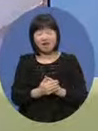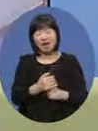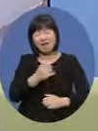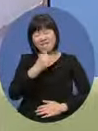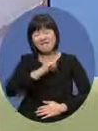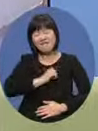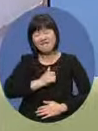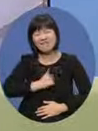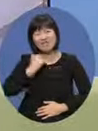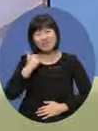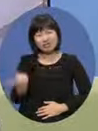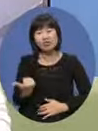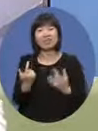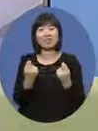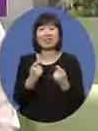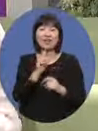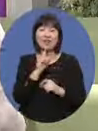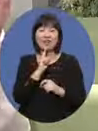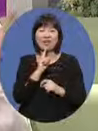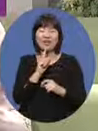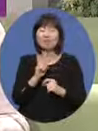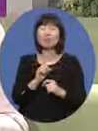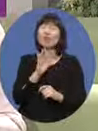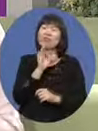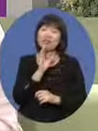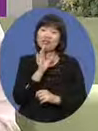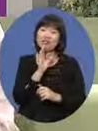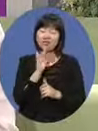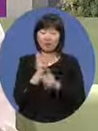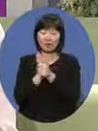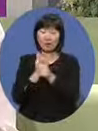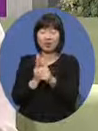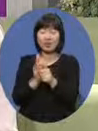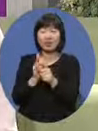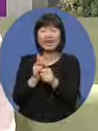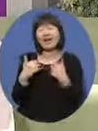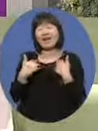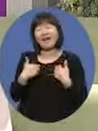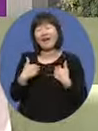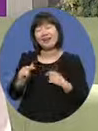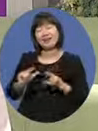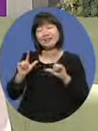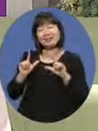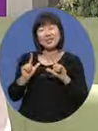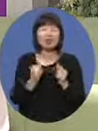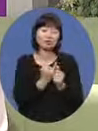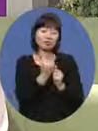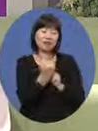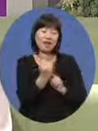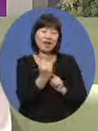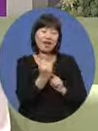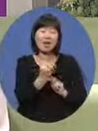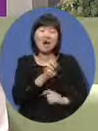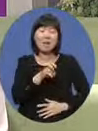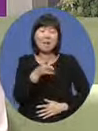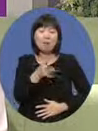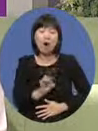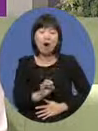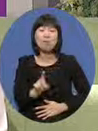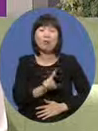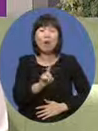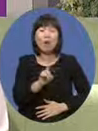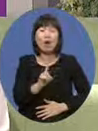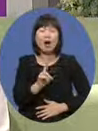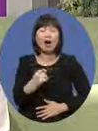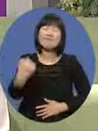그래서 오죽하면 네. 그 남편들한테는 명절이지만 우리 주부들한테는 멍절이라고 해요. 멍들었다고. 마음이 멍든다고.